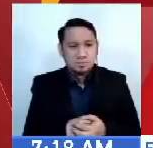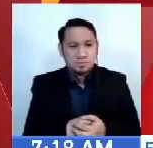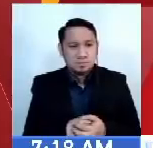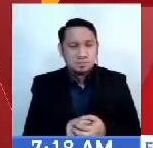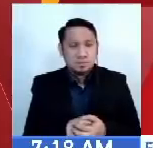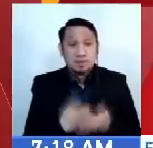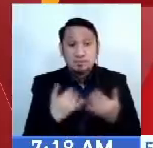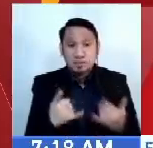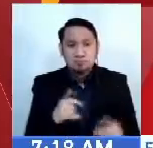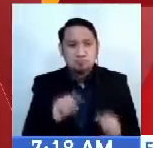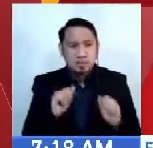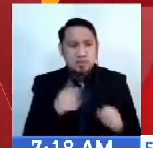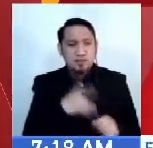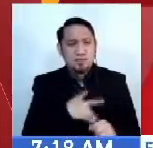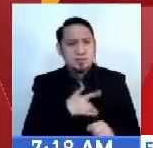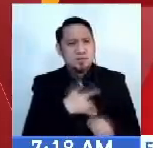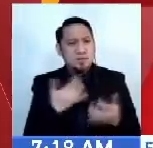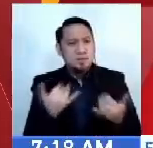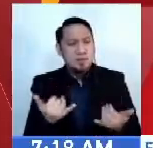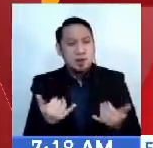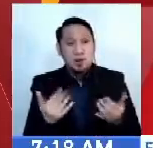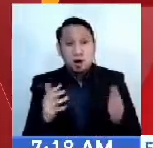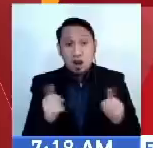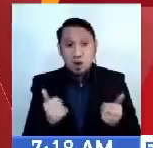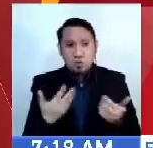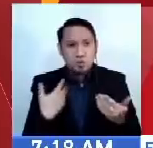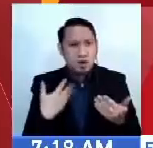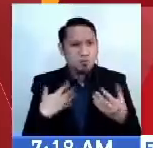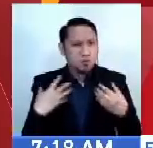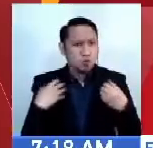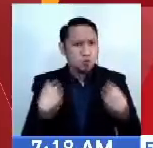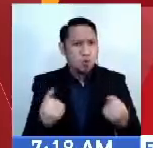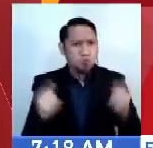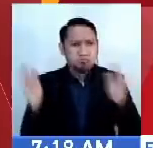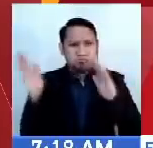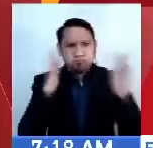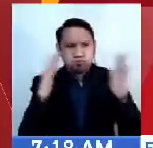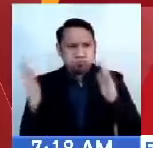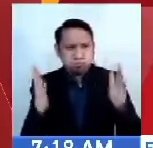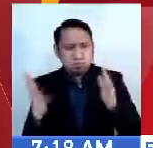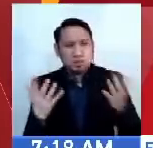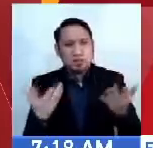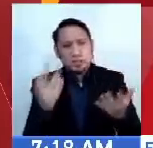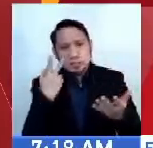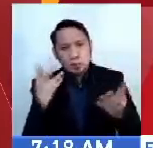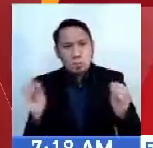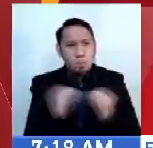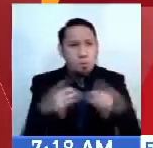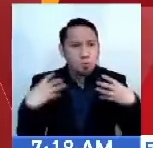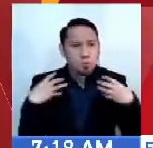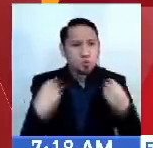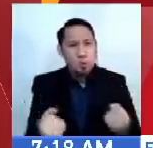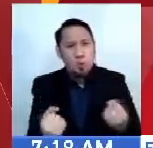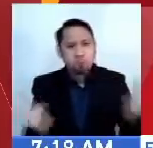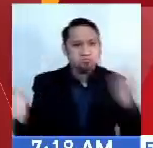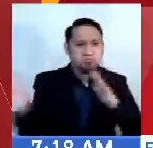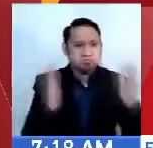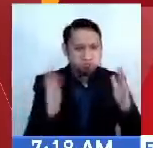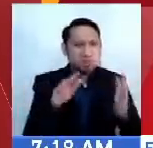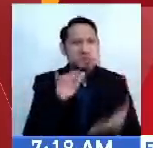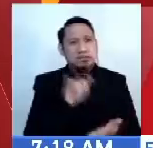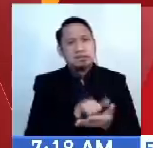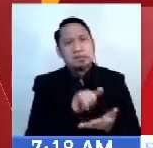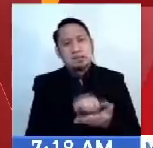Nararamdaman na raw natin ito ngayon sa pamamagitan ng extreme weather events gaya ng mas malalakas at mapanirang bagyo. At hindi raw